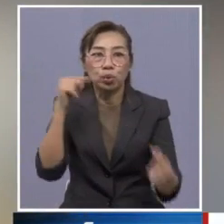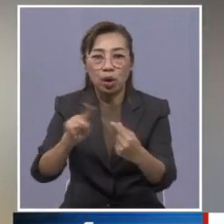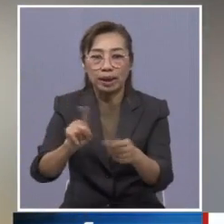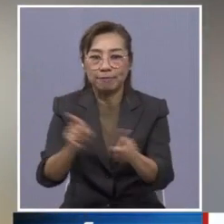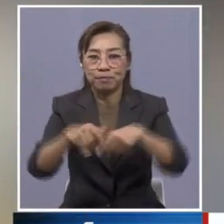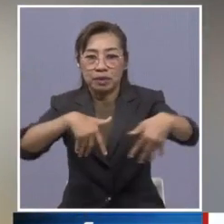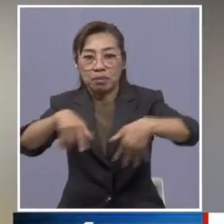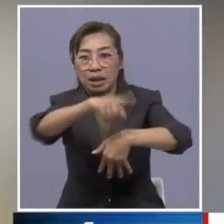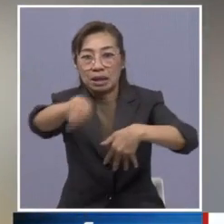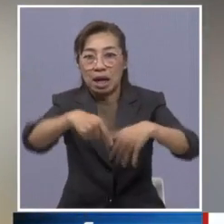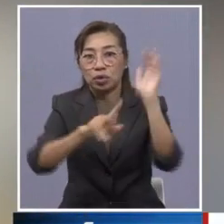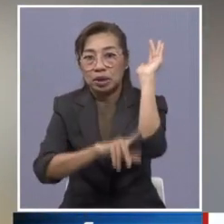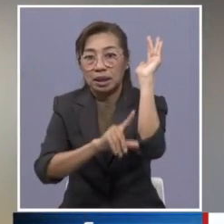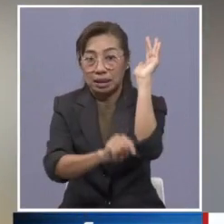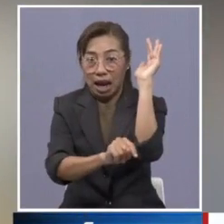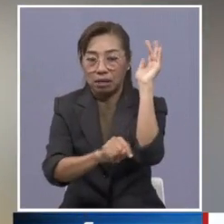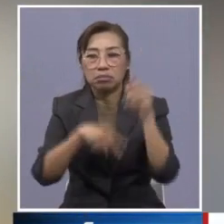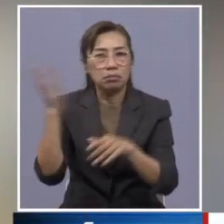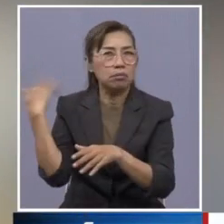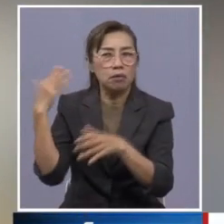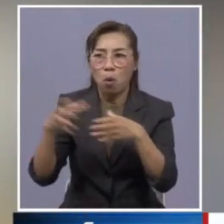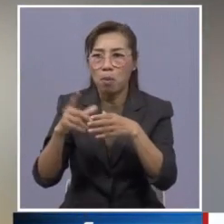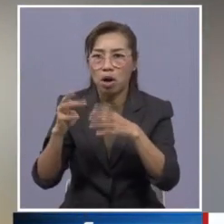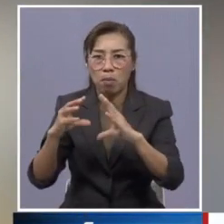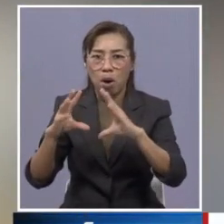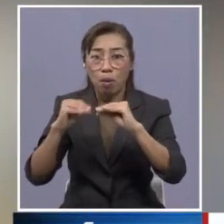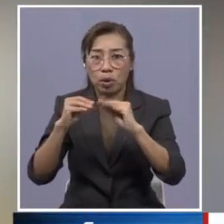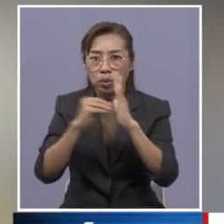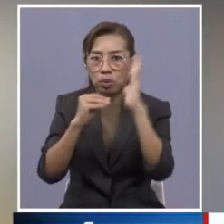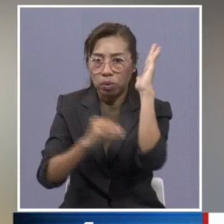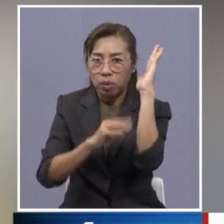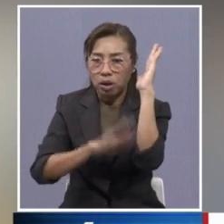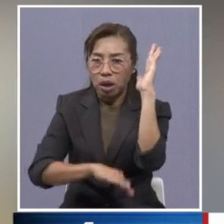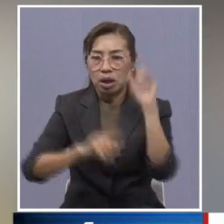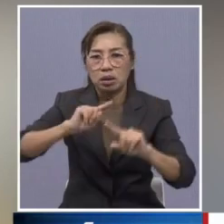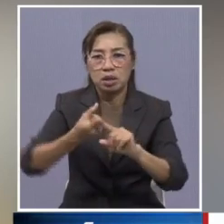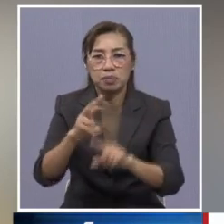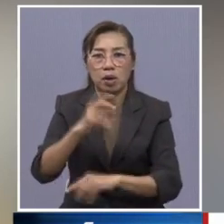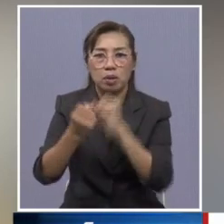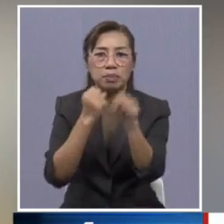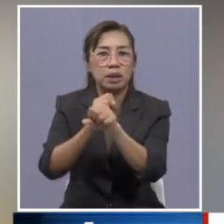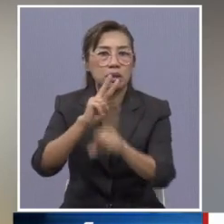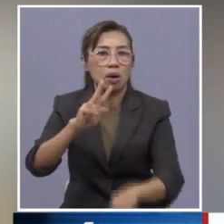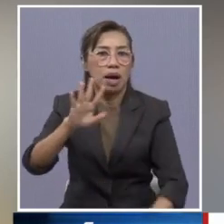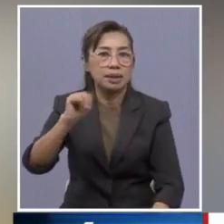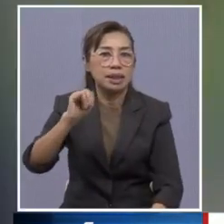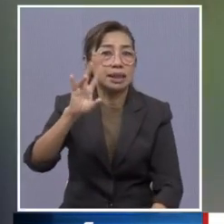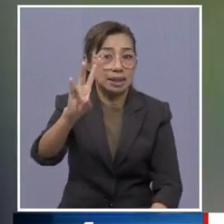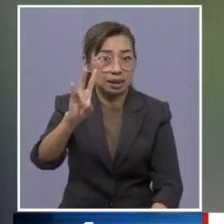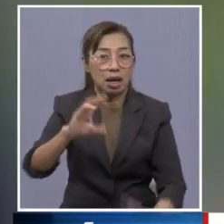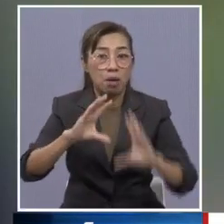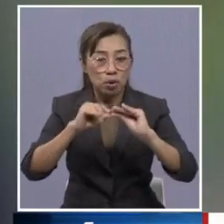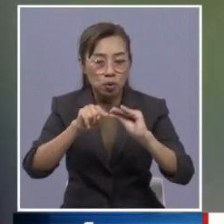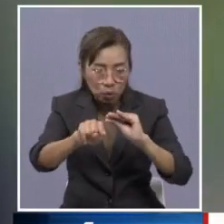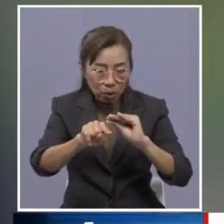ลงพื้นที่ที่จังหวัดตรังไปประชุมครมสัญจรเมื่อธันวาคมปี 47อ้อประโยคที่ให้สัมภาษณ์เอาไว้แล้ว